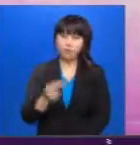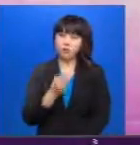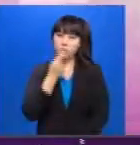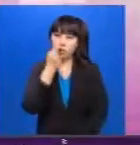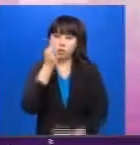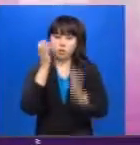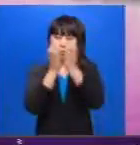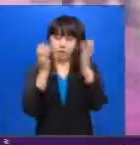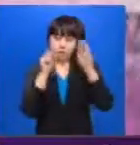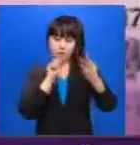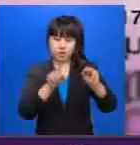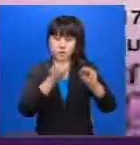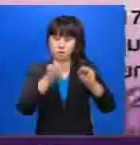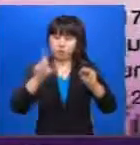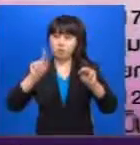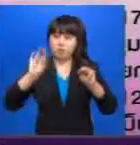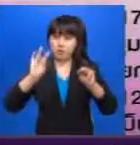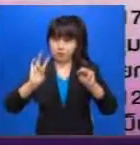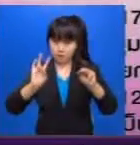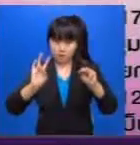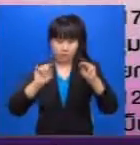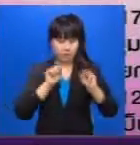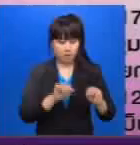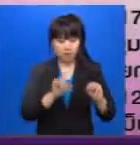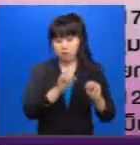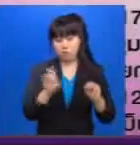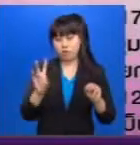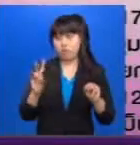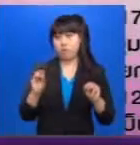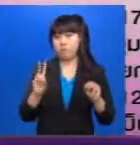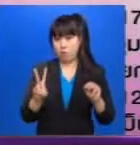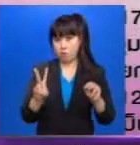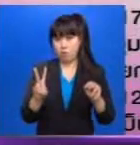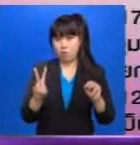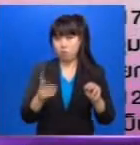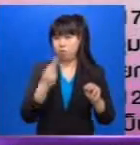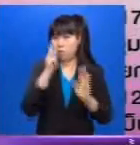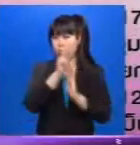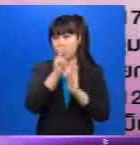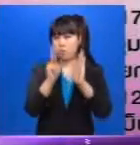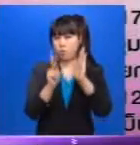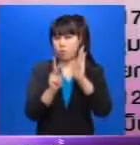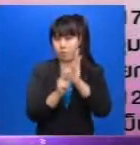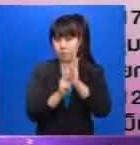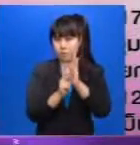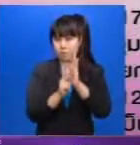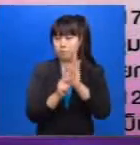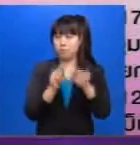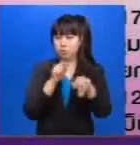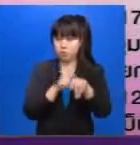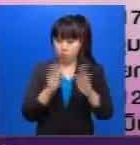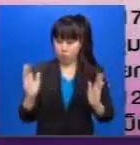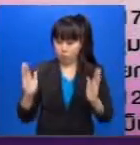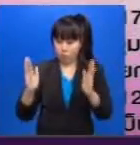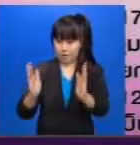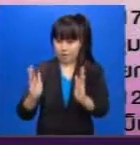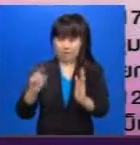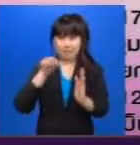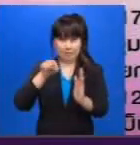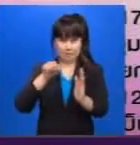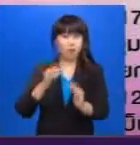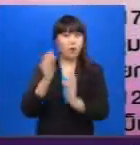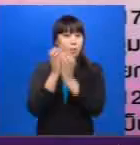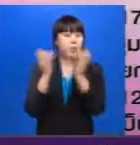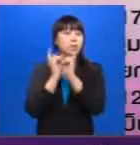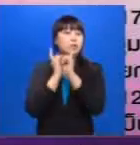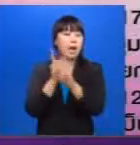รรมนูญมาตรา127และมาตรา172ถือว่าเป็นกฎหมายที่เรียกว่าระยะเวลาแนะนำตามรัฐธรรมนูญ